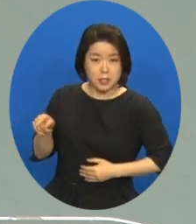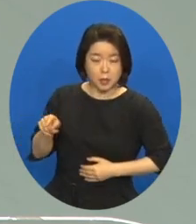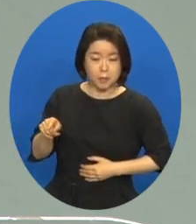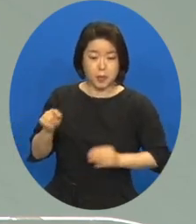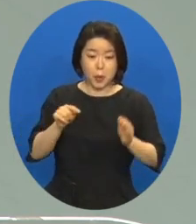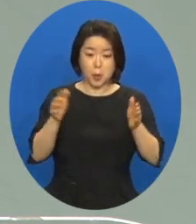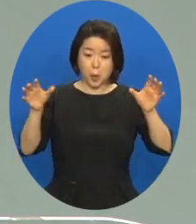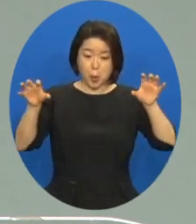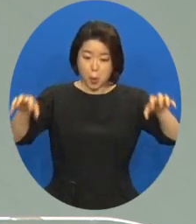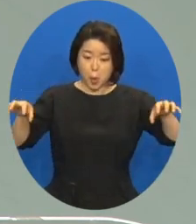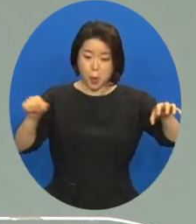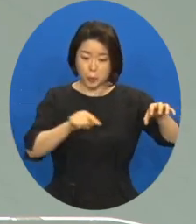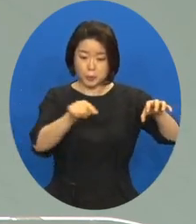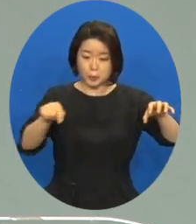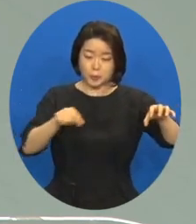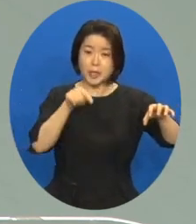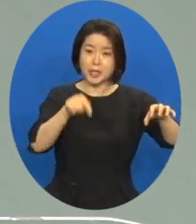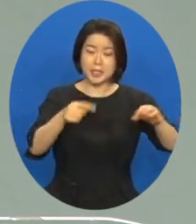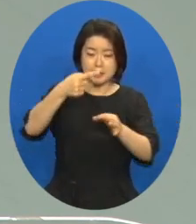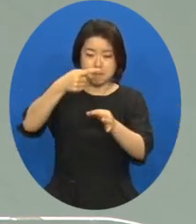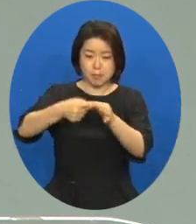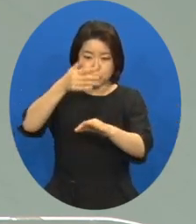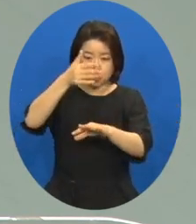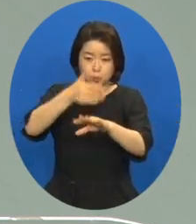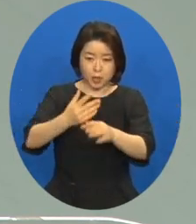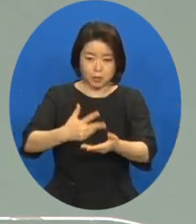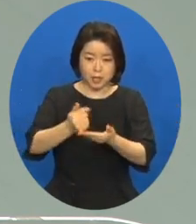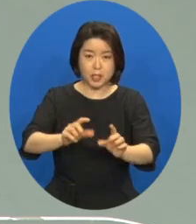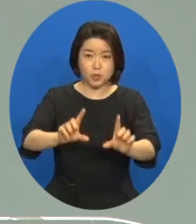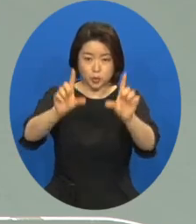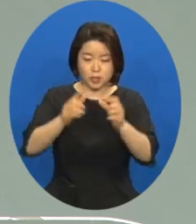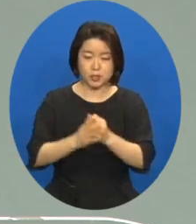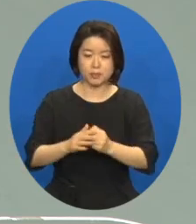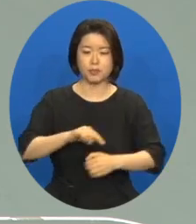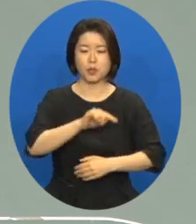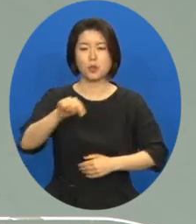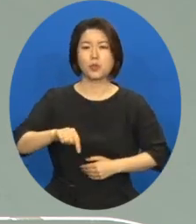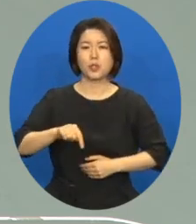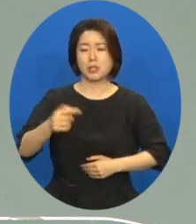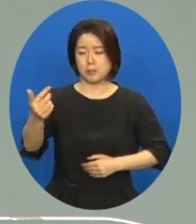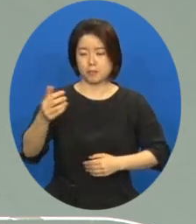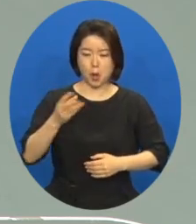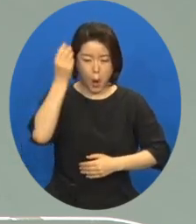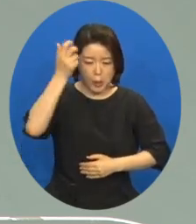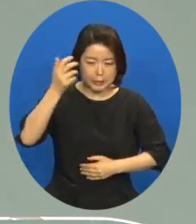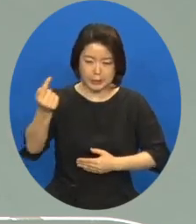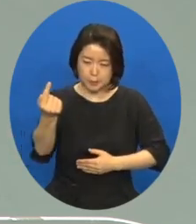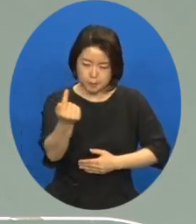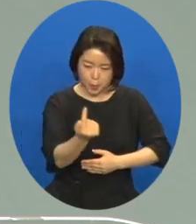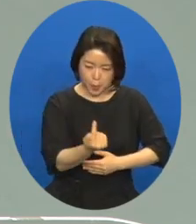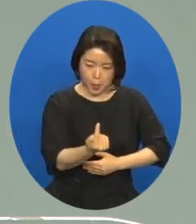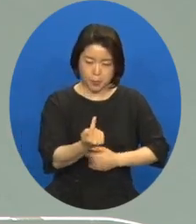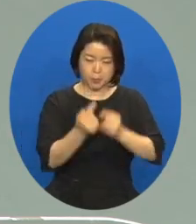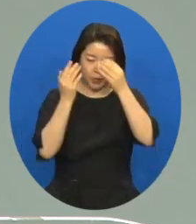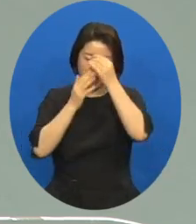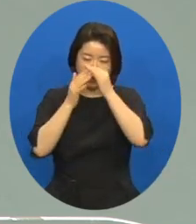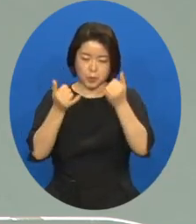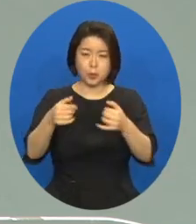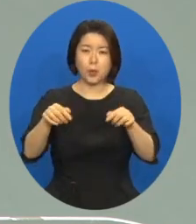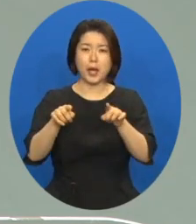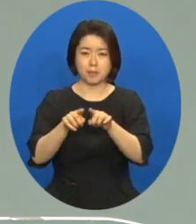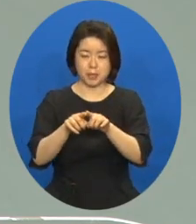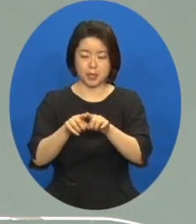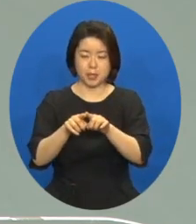사이에 있는 맥주감사절은 우리 가운데 성령이 임하셔서 성도와 함께 성도의